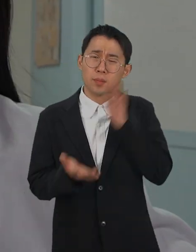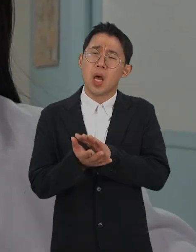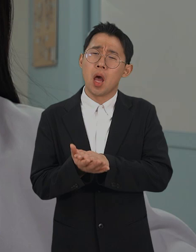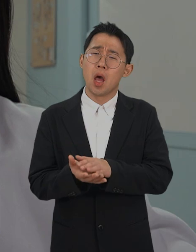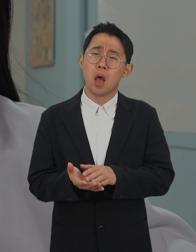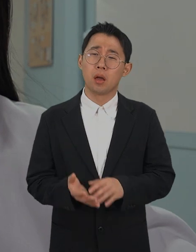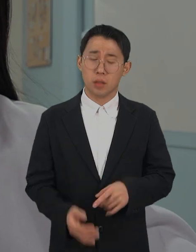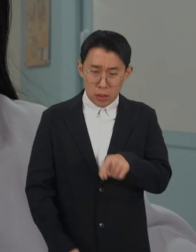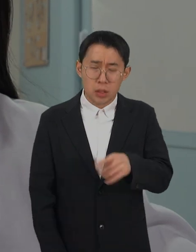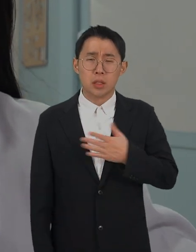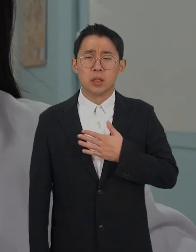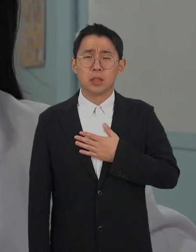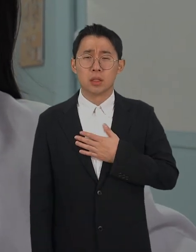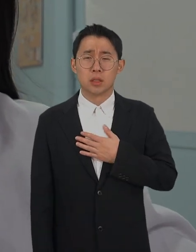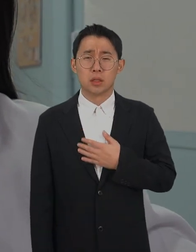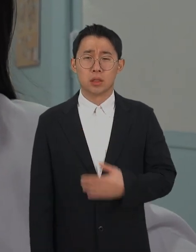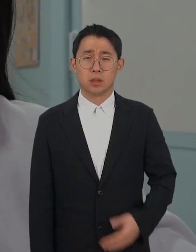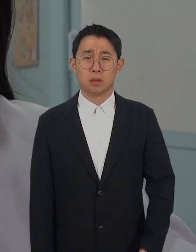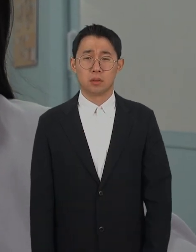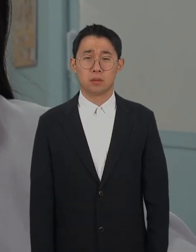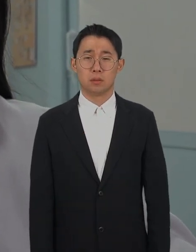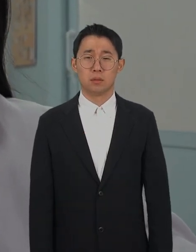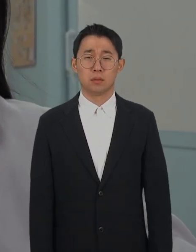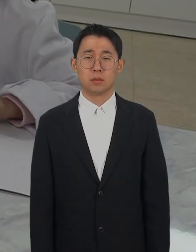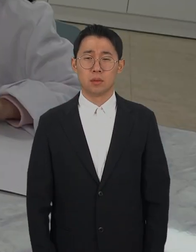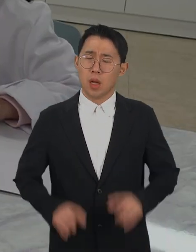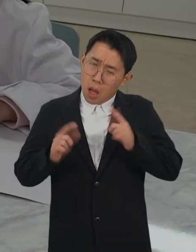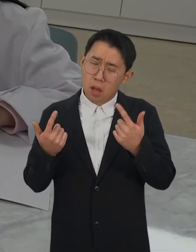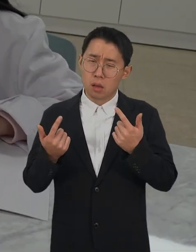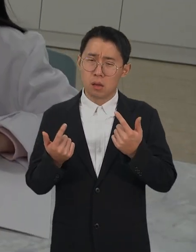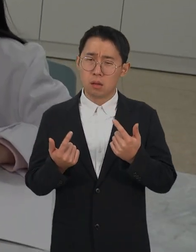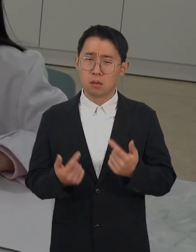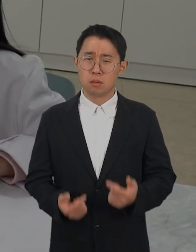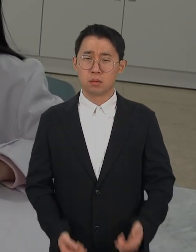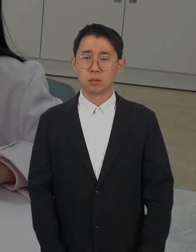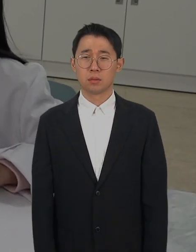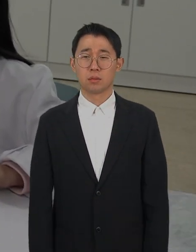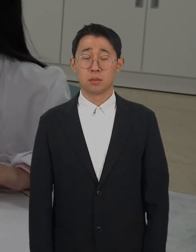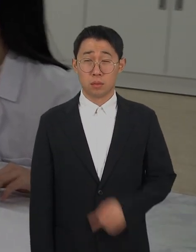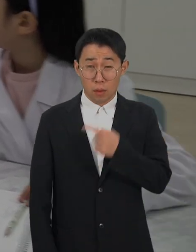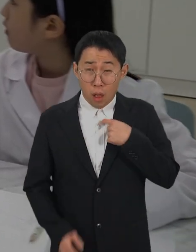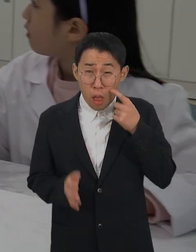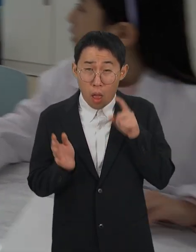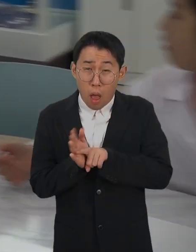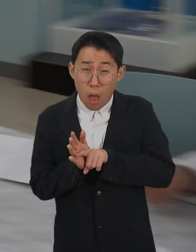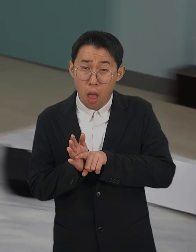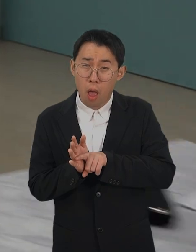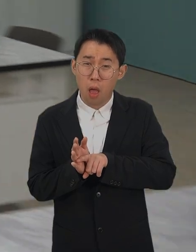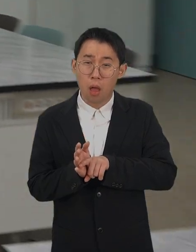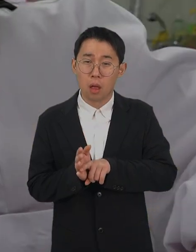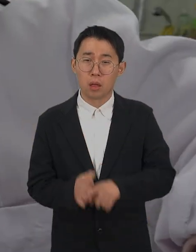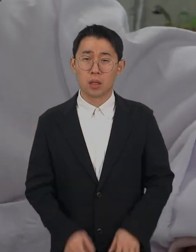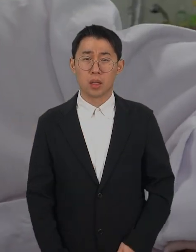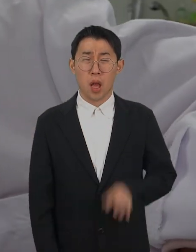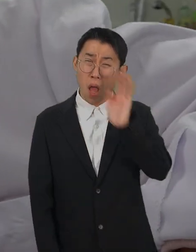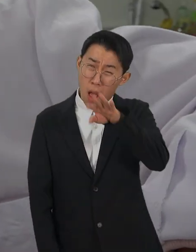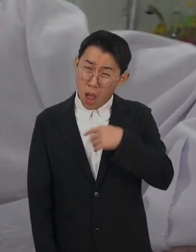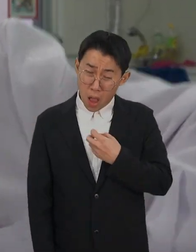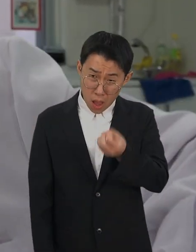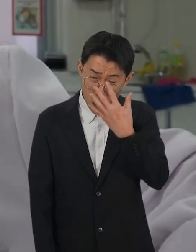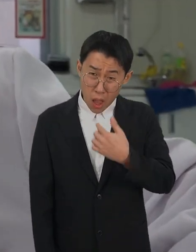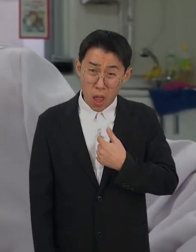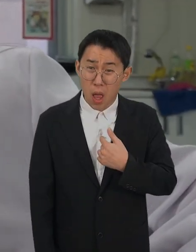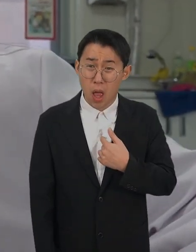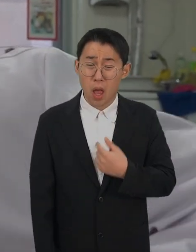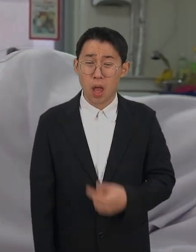다 봤거든? 그거 나왔잖아. 진짜 아니라니까 그러네. 너 나 못 믿어?